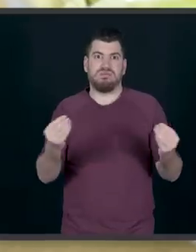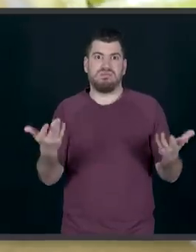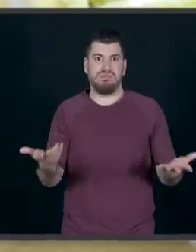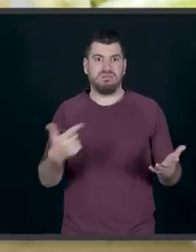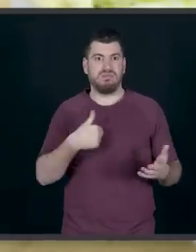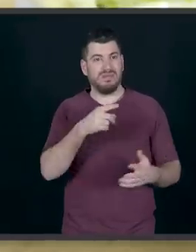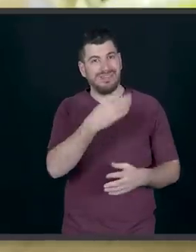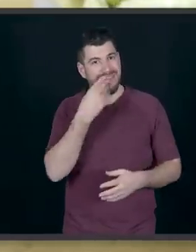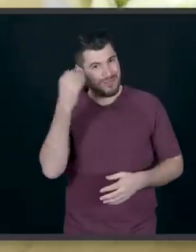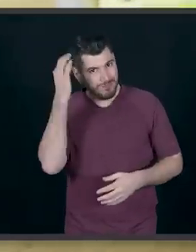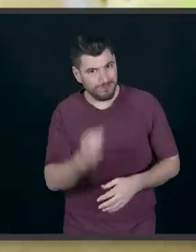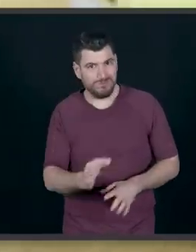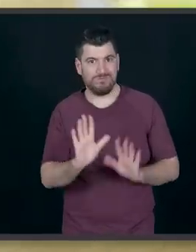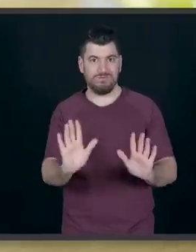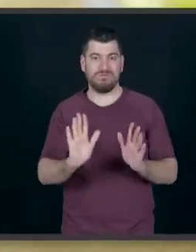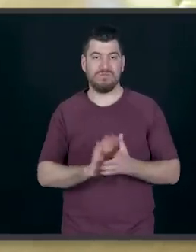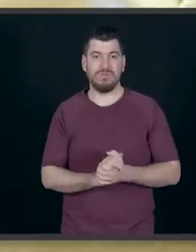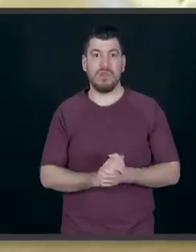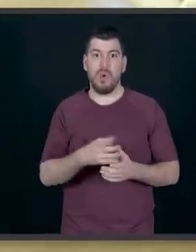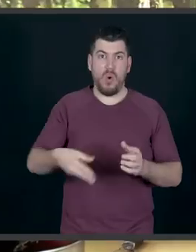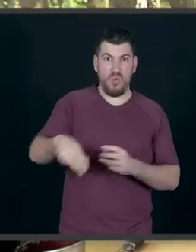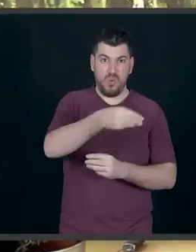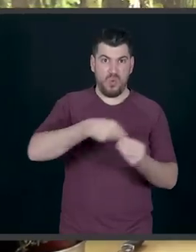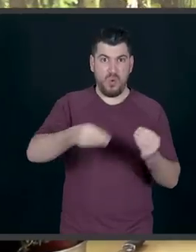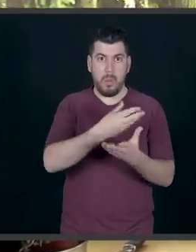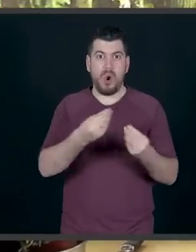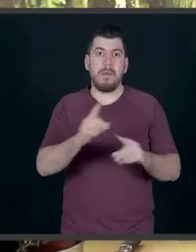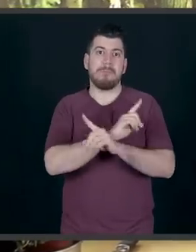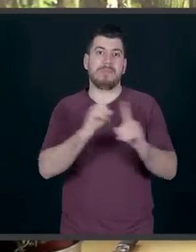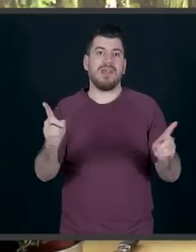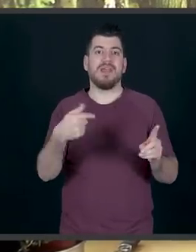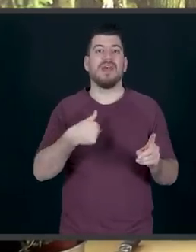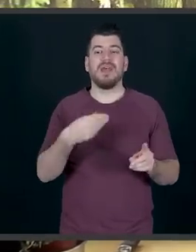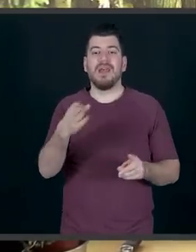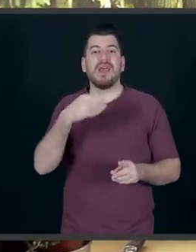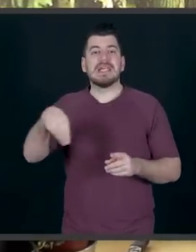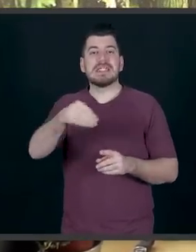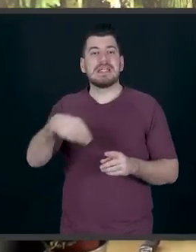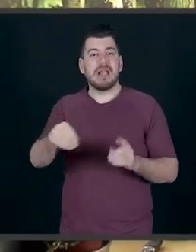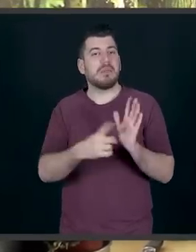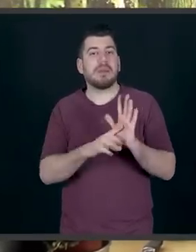να μπορέσει να τρως ευχάριστα μία μερίδα φαγητό. Μην βάλετε πολύ dressing, σκοπός είναι το dressing